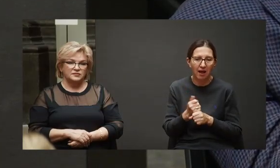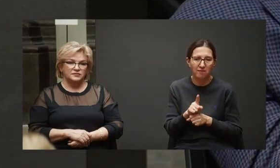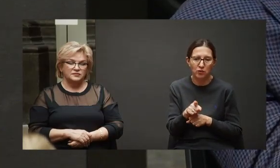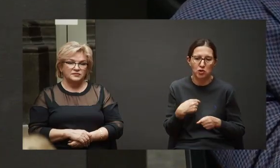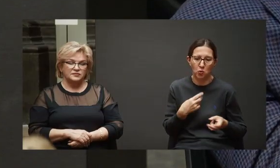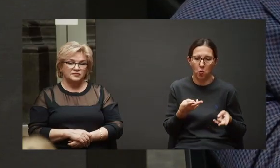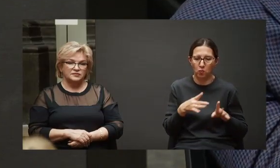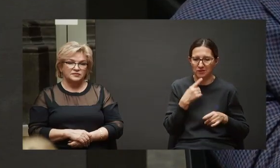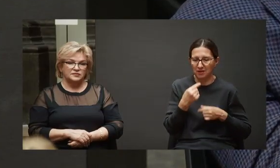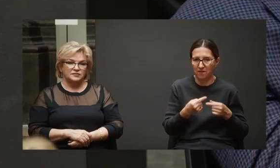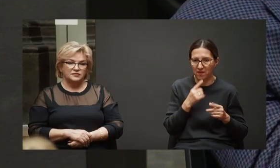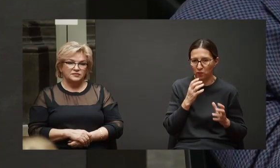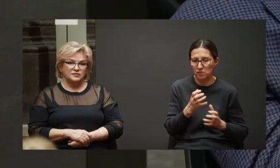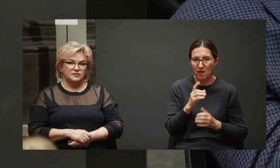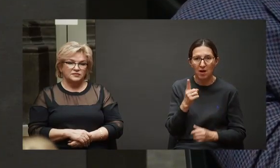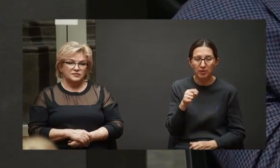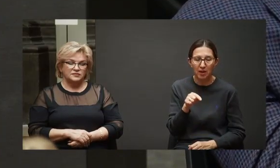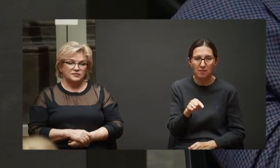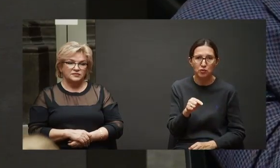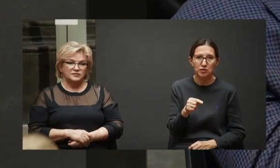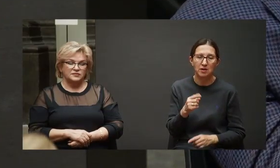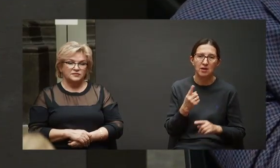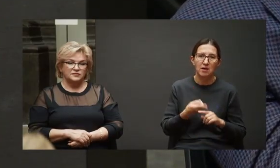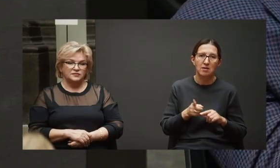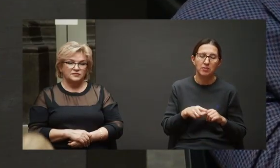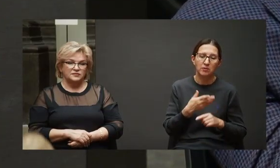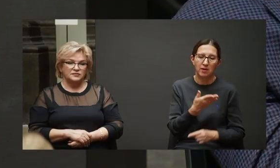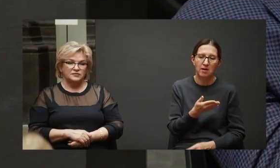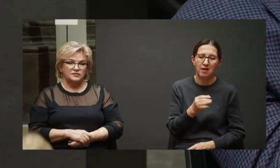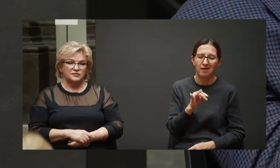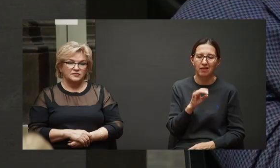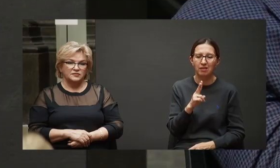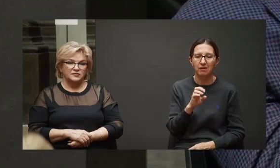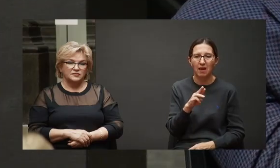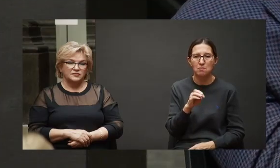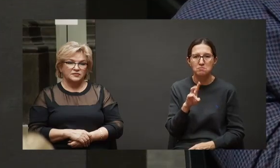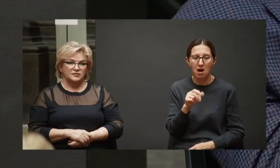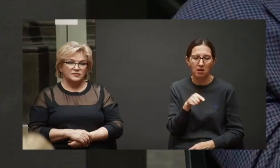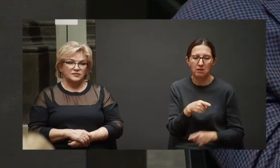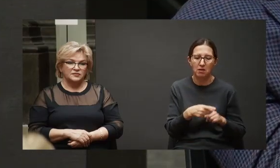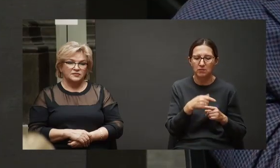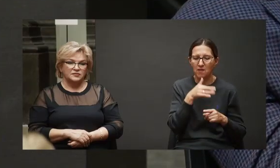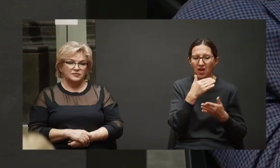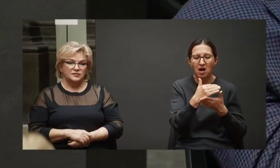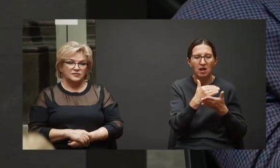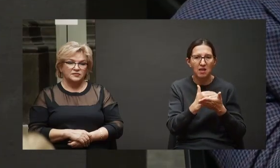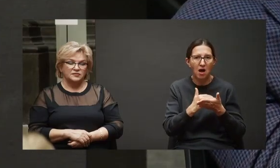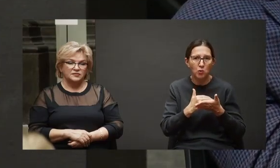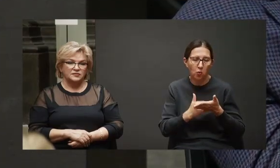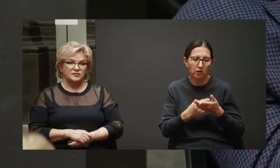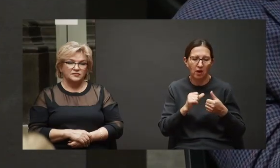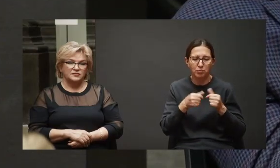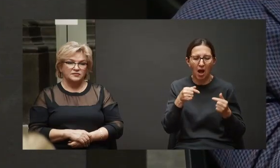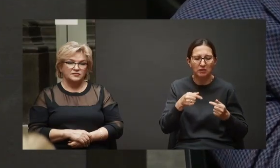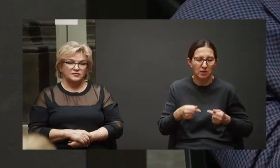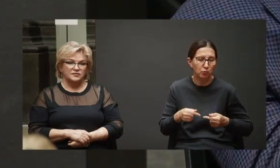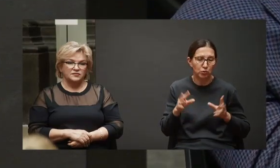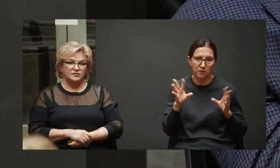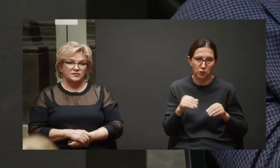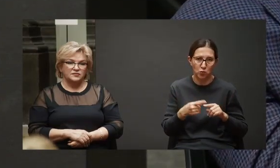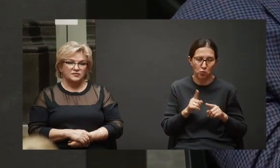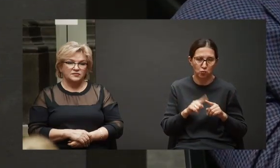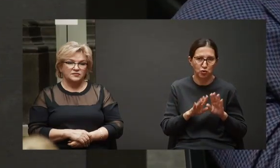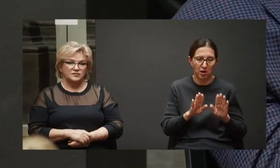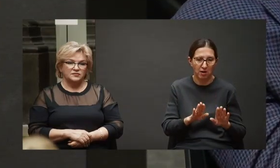нам оставила в наследство, потому что атрибуции Винкельмана, хронология Винкельмана, они все уже посыпались. А